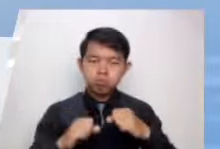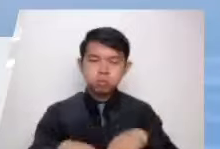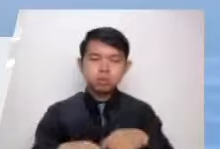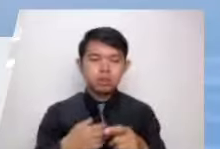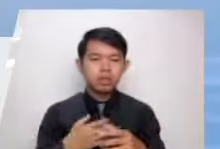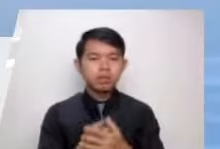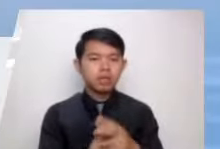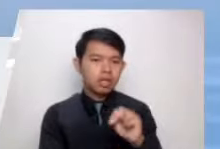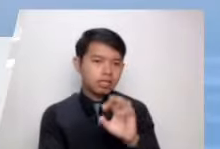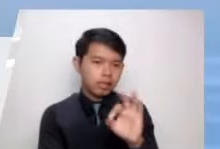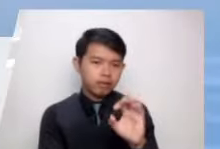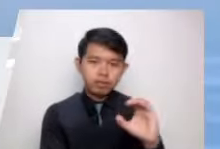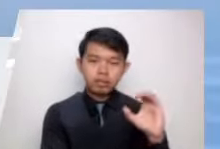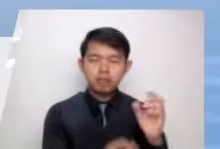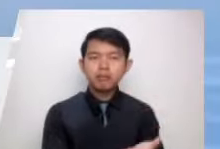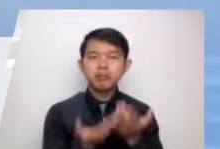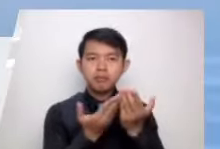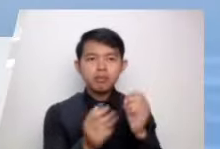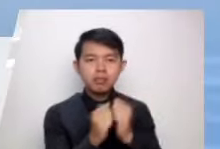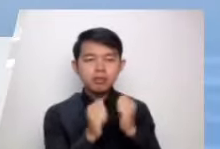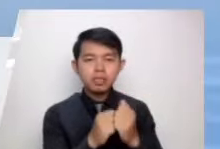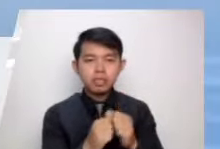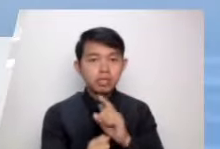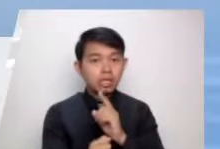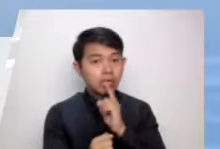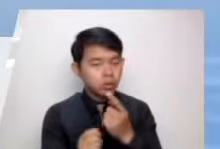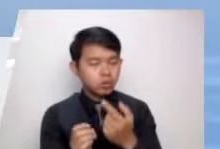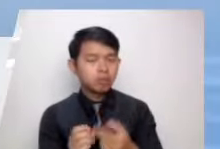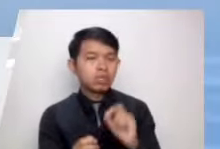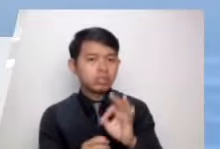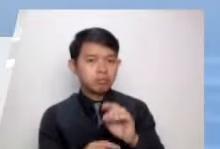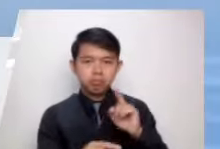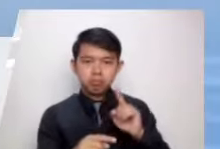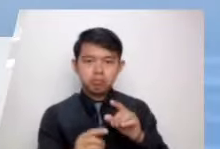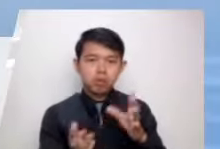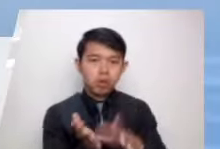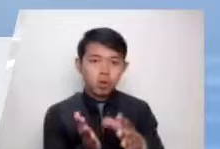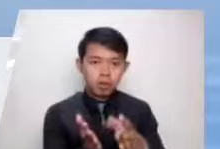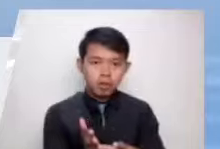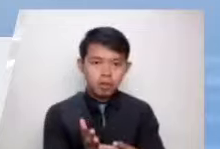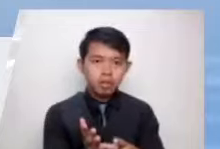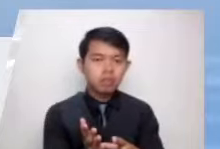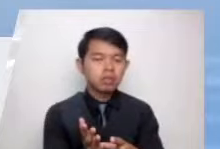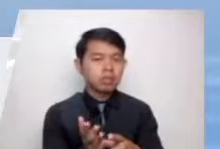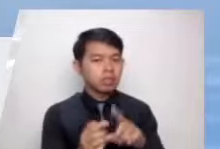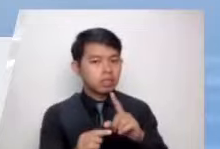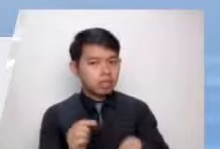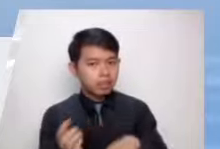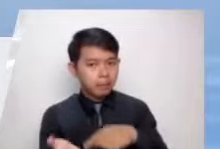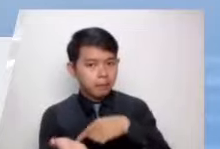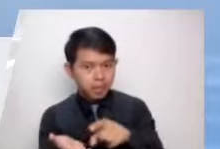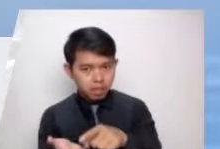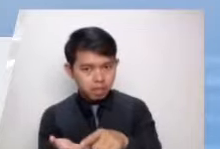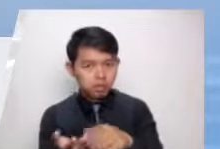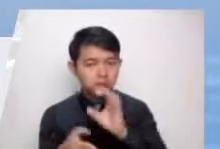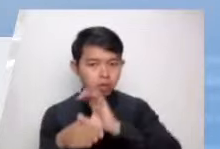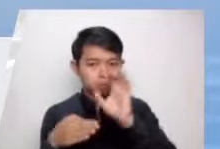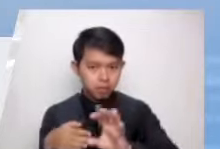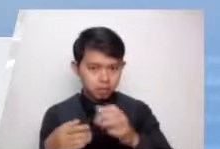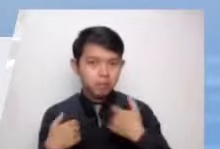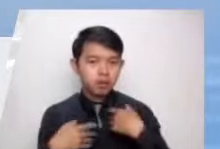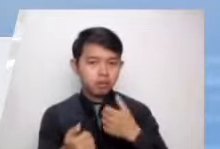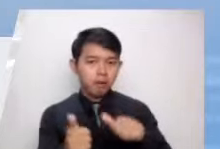NFCC. Ika nga, parang guarantee na kung sakasakali hindi kagad makabayad ang COMELEC, meron naman silang panggastos na pampondo doon sa kanilang commitment sa atin. Huwag